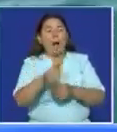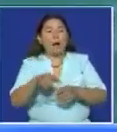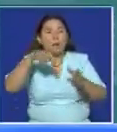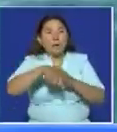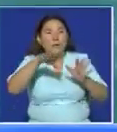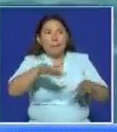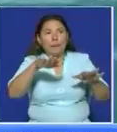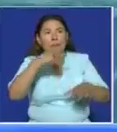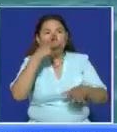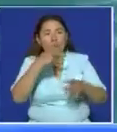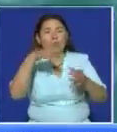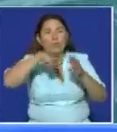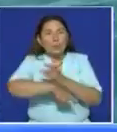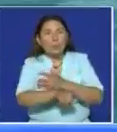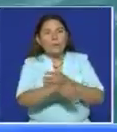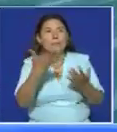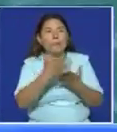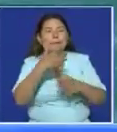қақпақ жағы суға